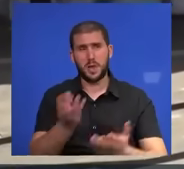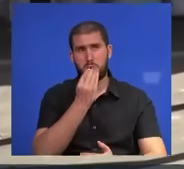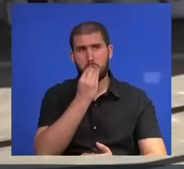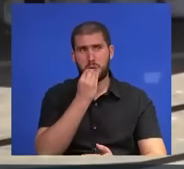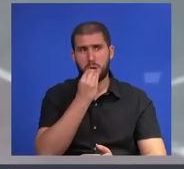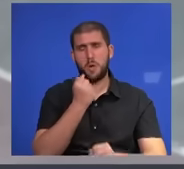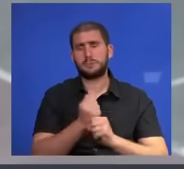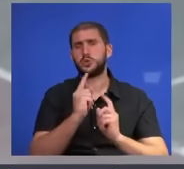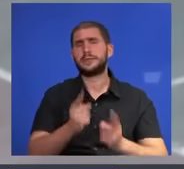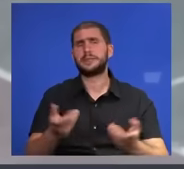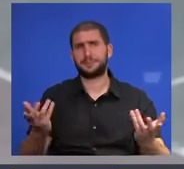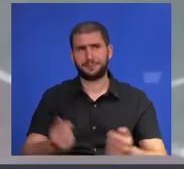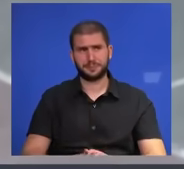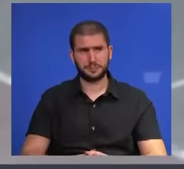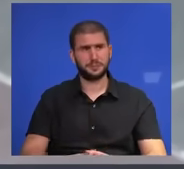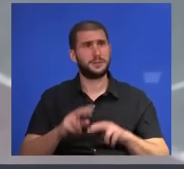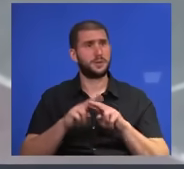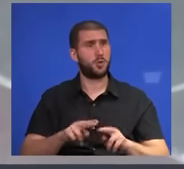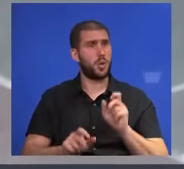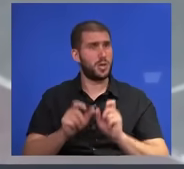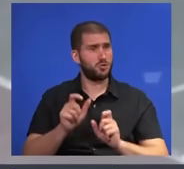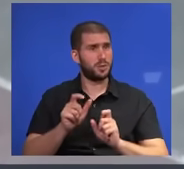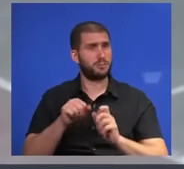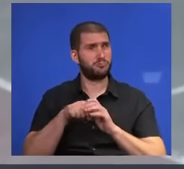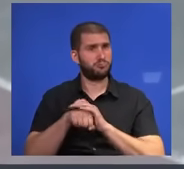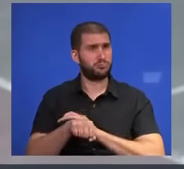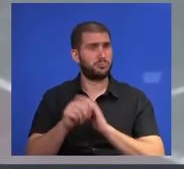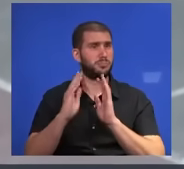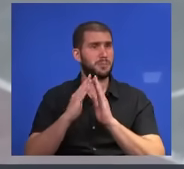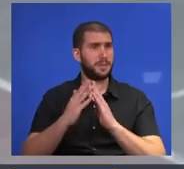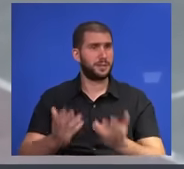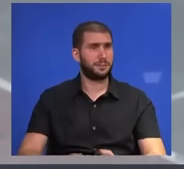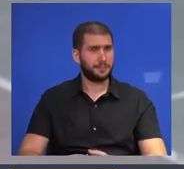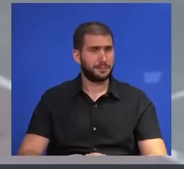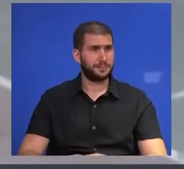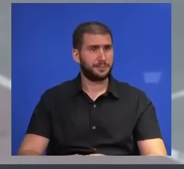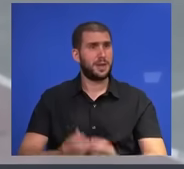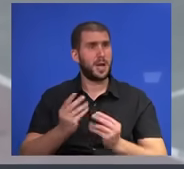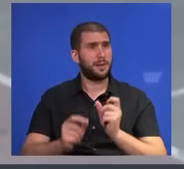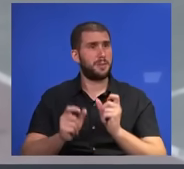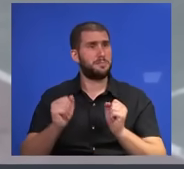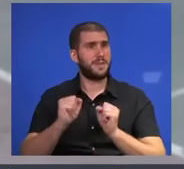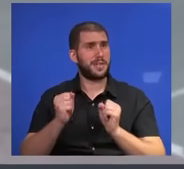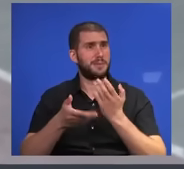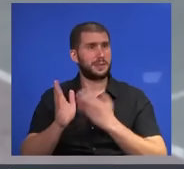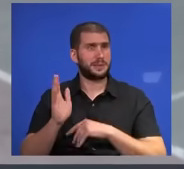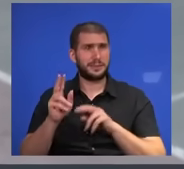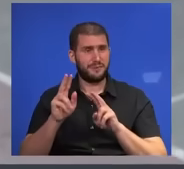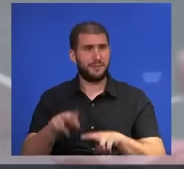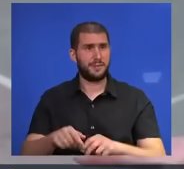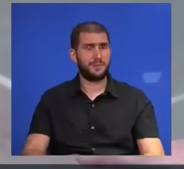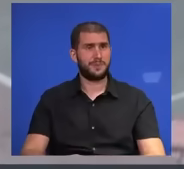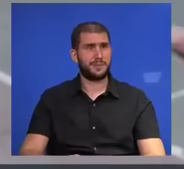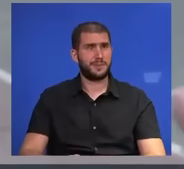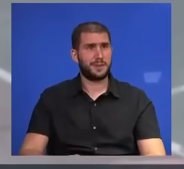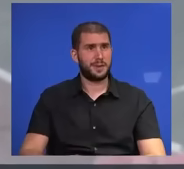שצריך. נשארו אנשים ומסוגרים בבתים, הרבה מאוד מפחדים לצאת, ממש. אפילו